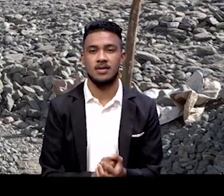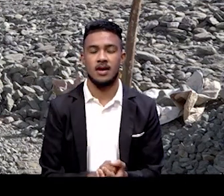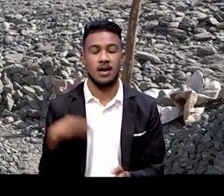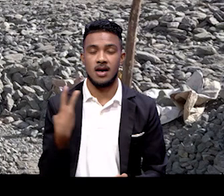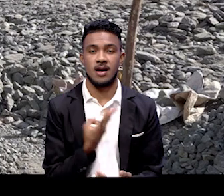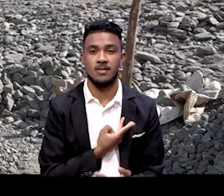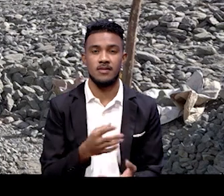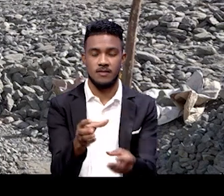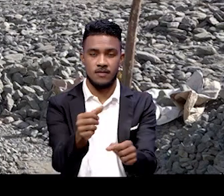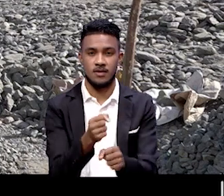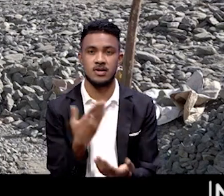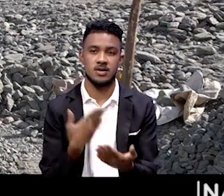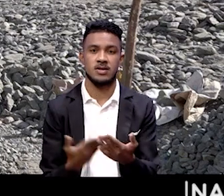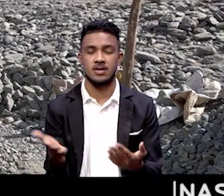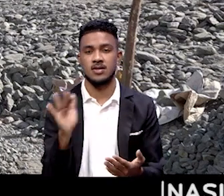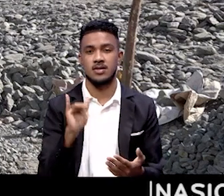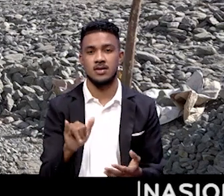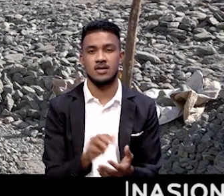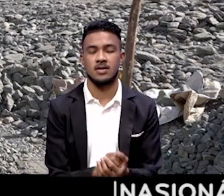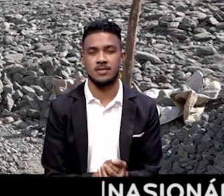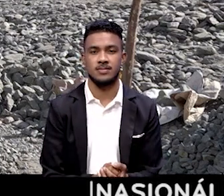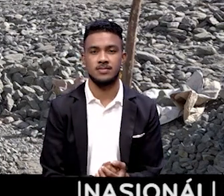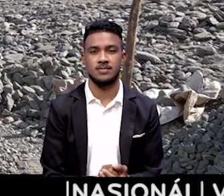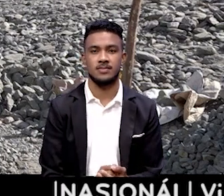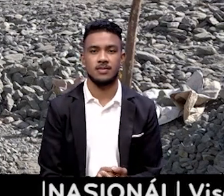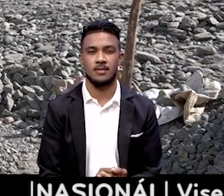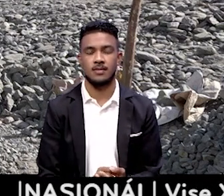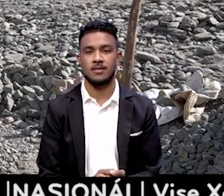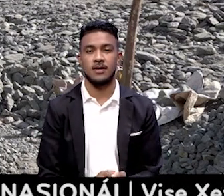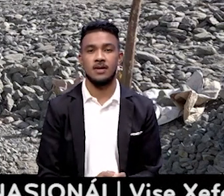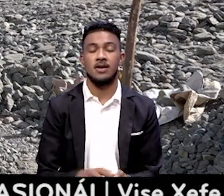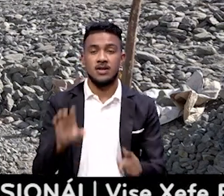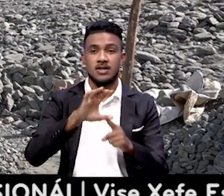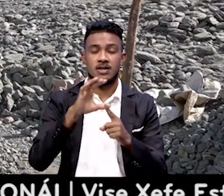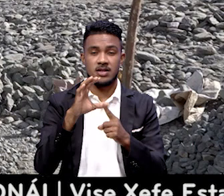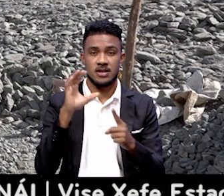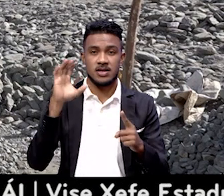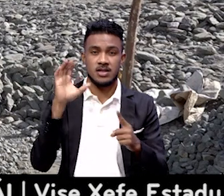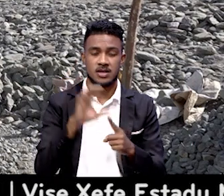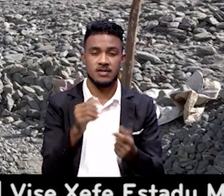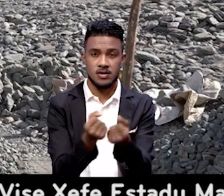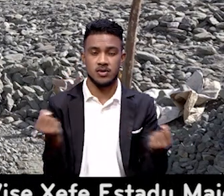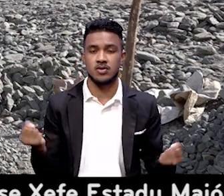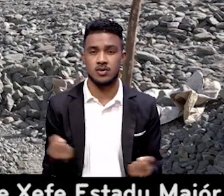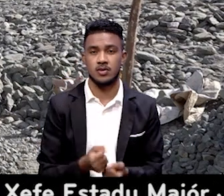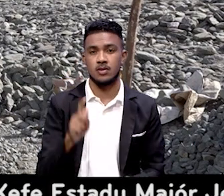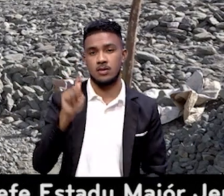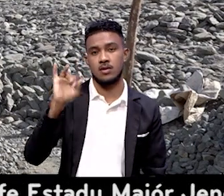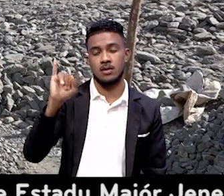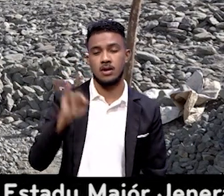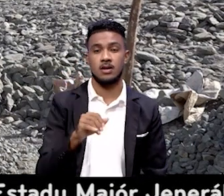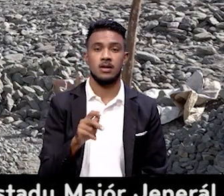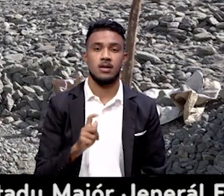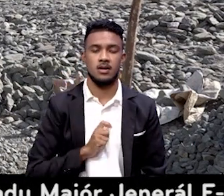Ansimnya tiba se sip suku tiba, set suku tiba nene ansim usah sanaat.